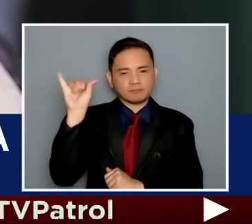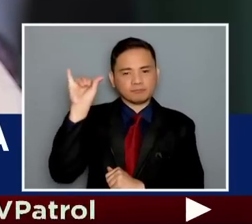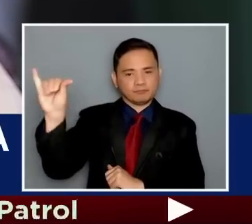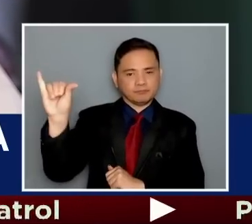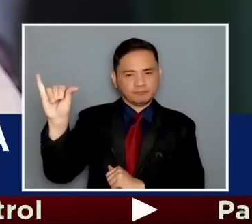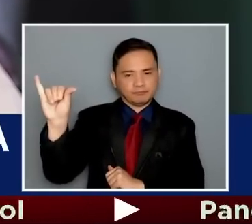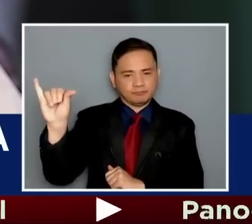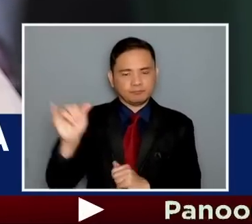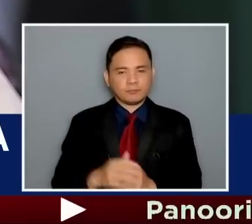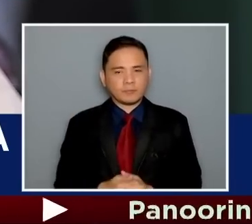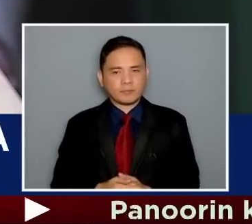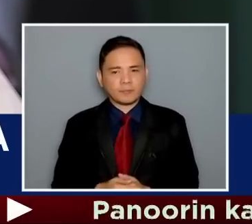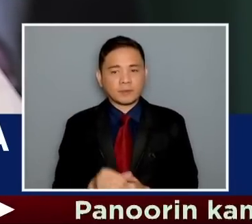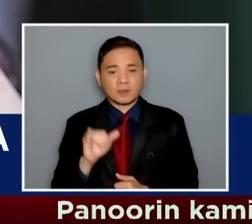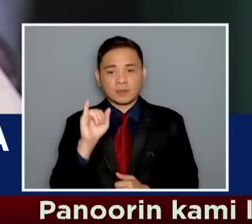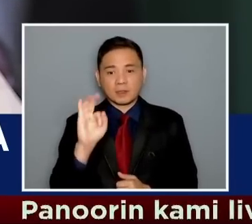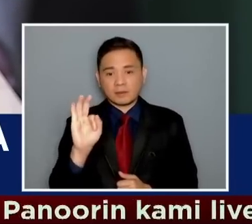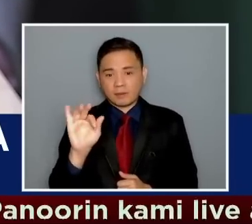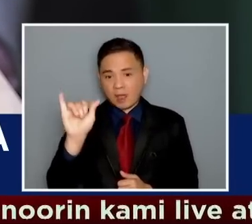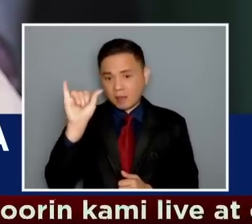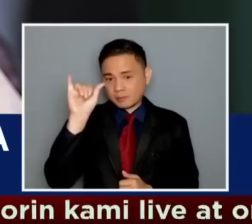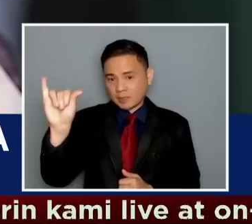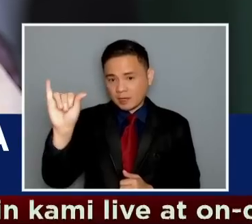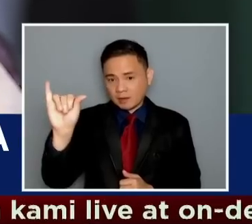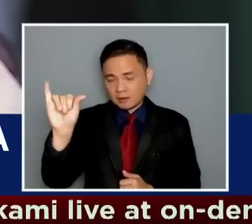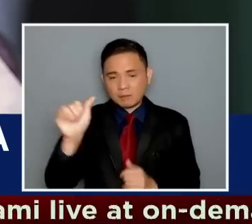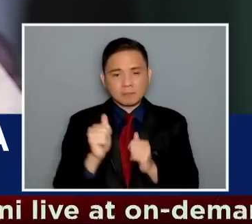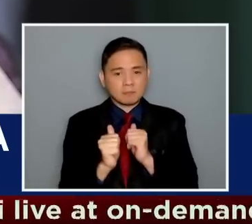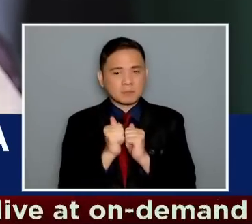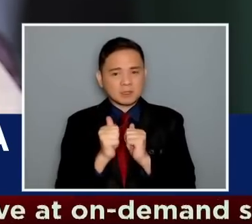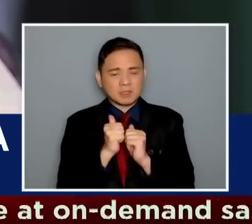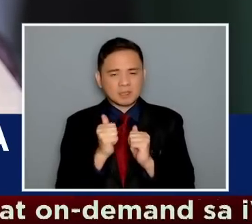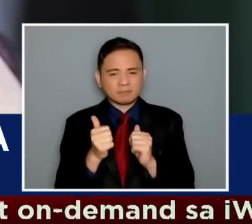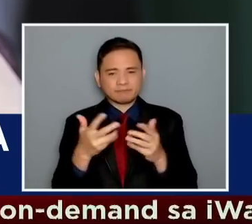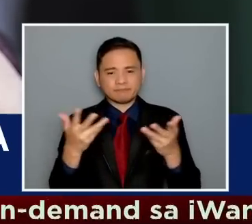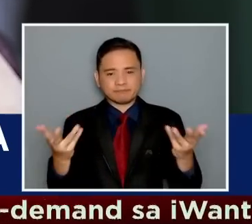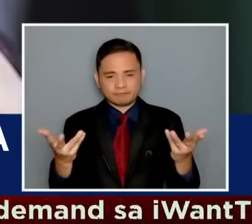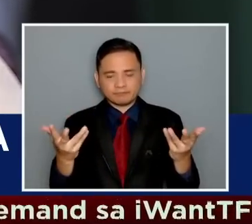absent ka, hindi ka allowed din na